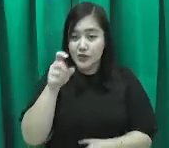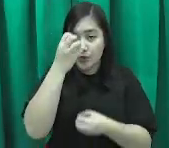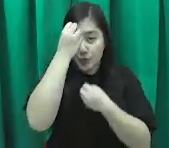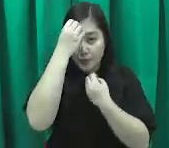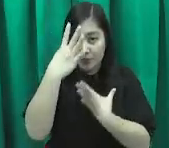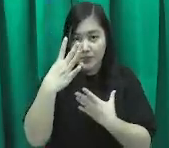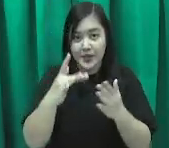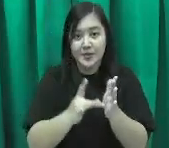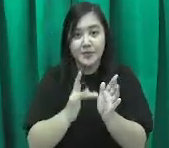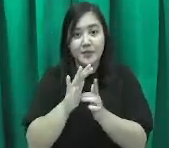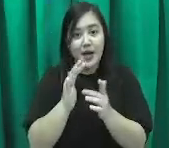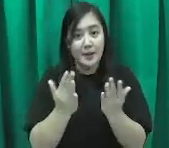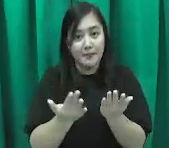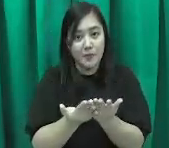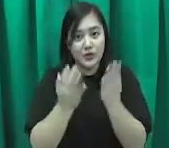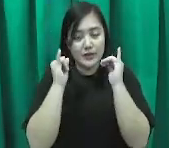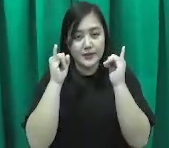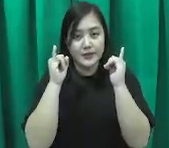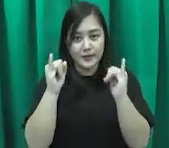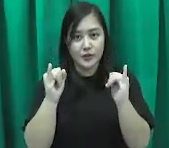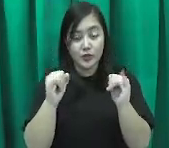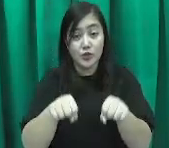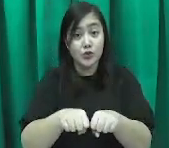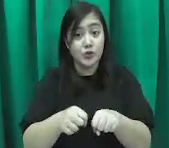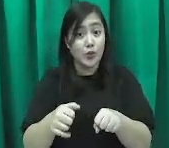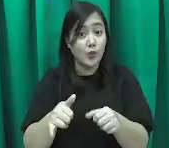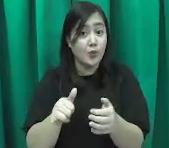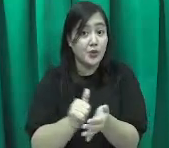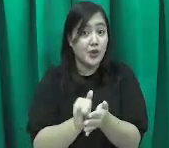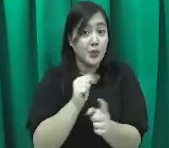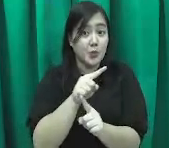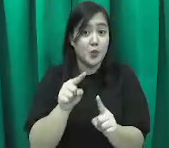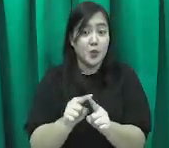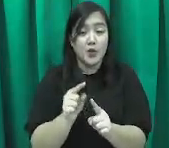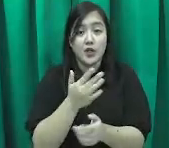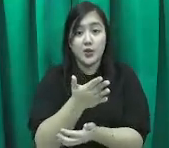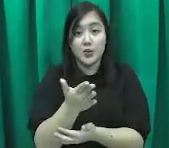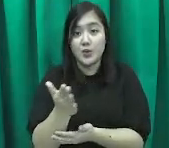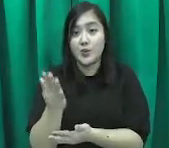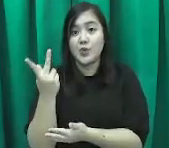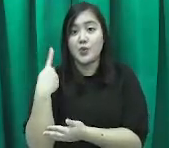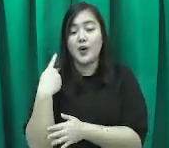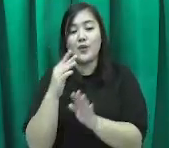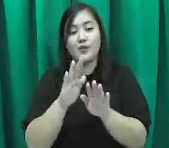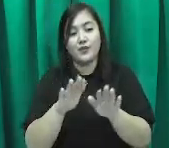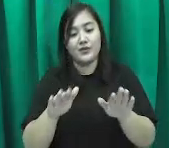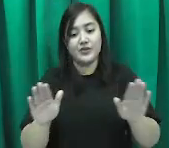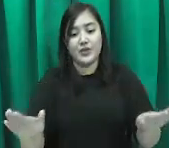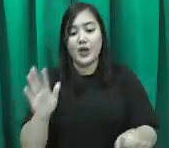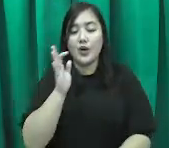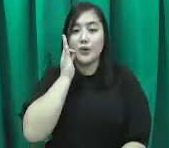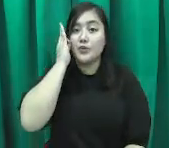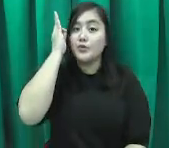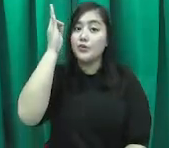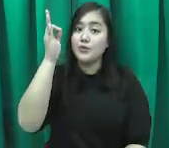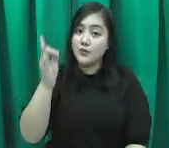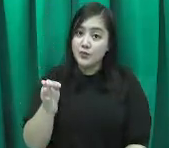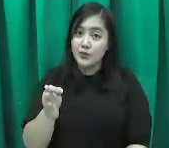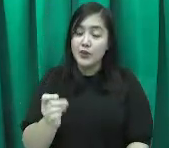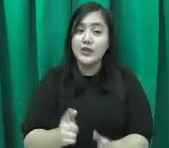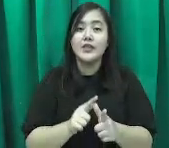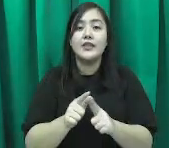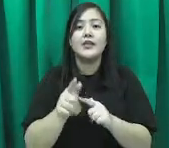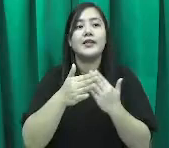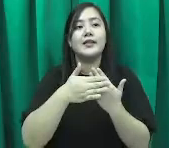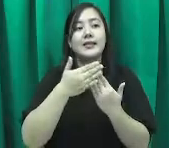natin. Para pagdating ng magkaroon, maging tatlo na kayo, may anak na kayo, then nasunod nyo yung dalawa, madali na lang. Yung